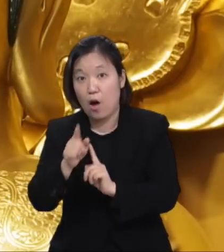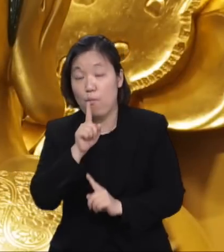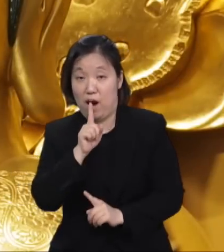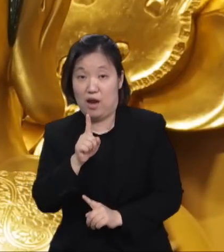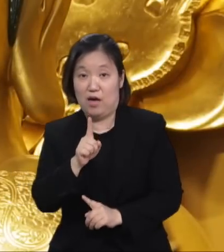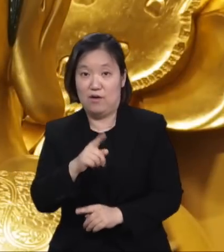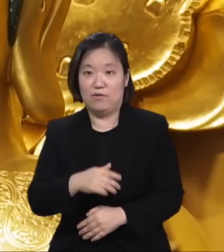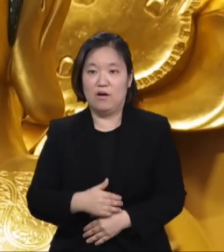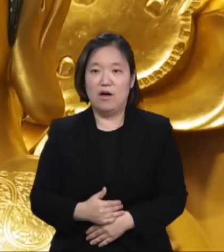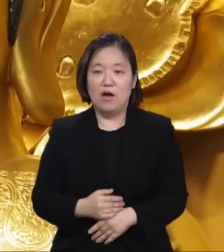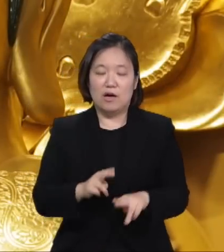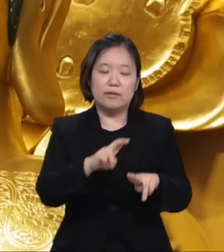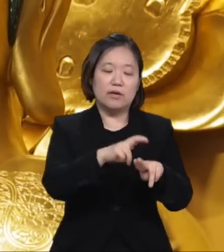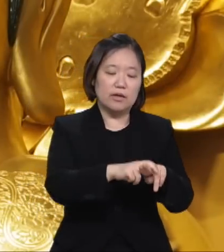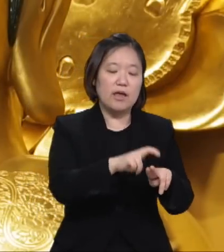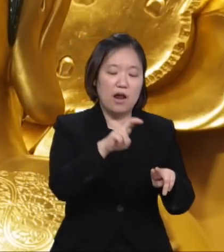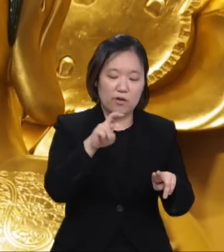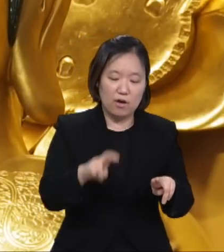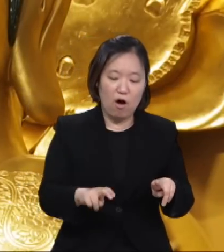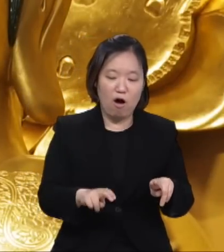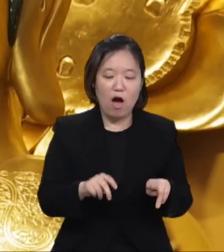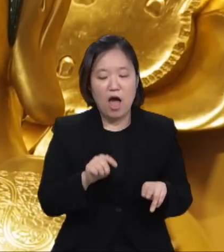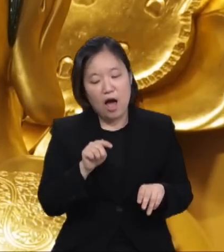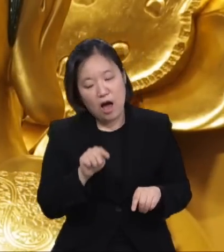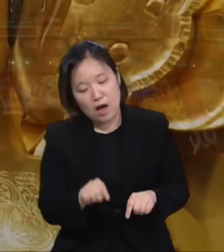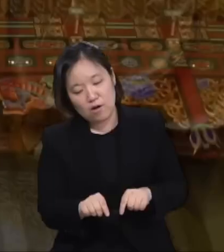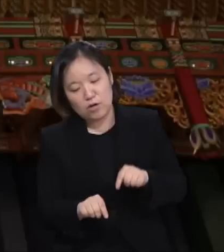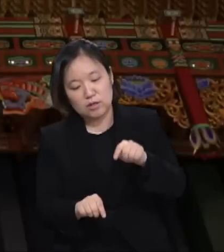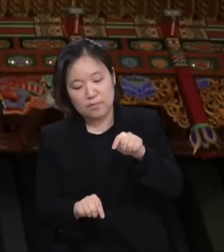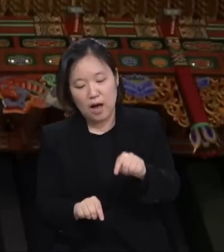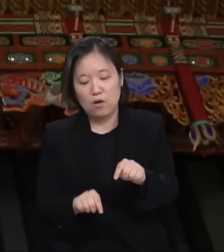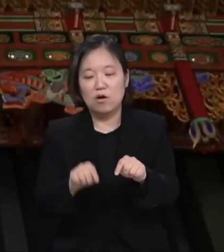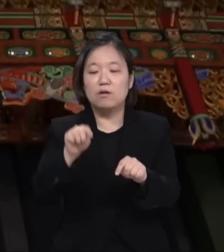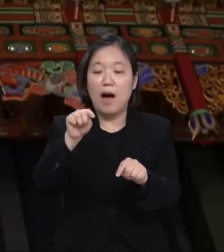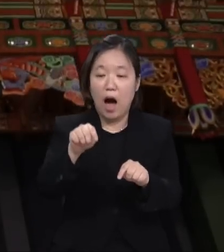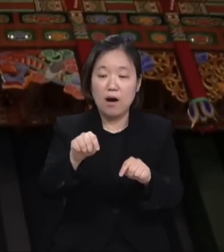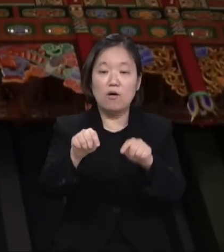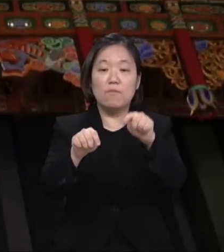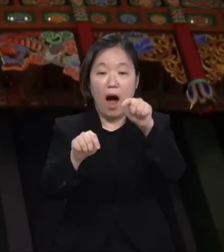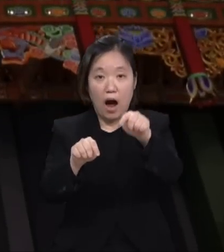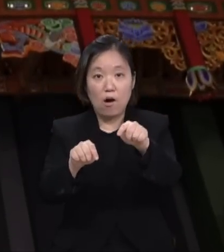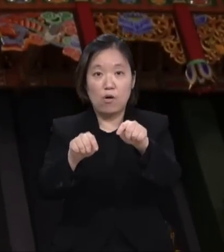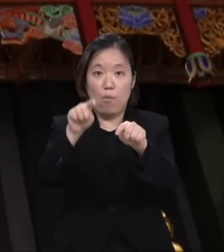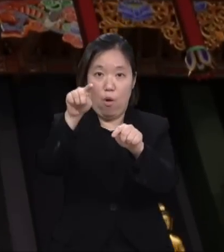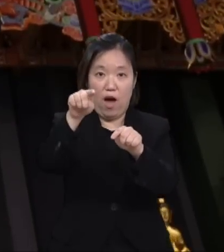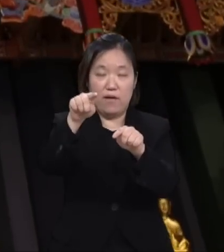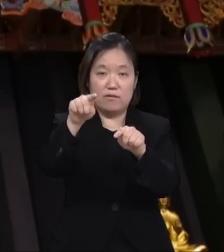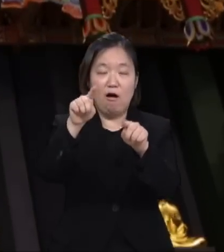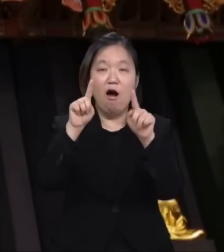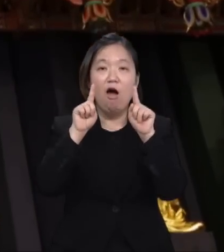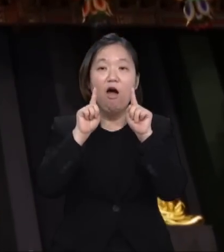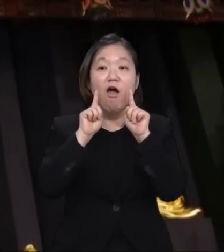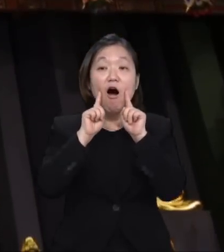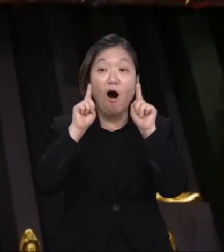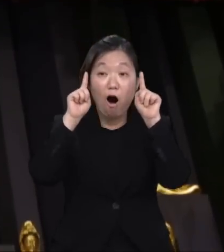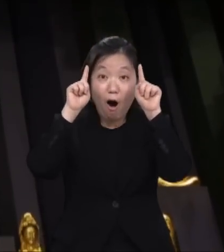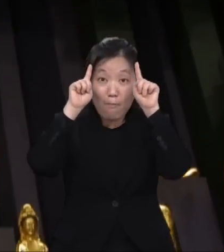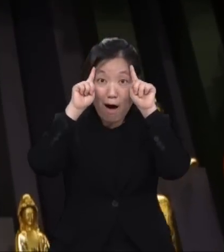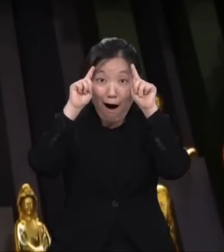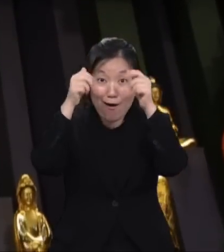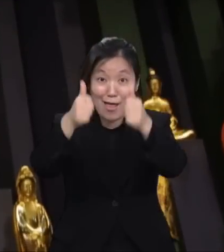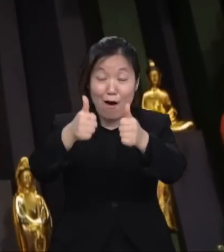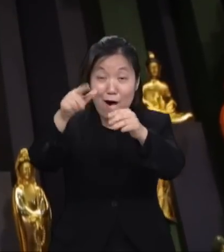조심조심 한걸음 한 걸음 다 올라가서 그 염라대왕이 계신 우리말로 하면 이제